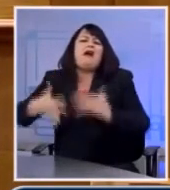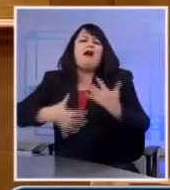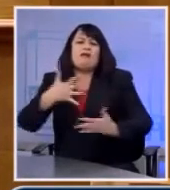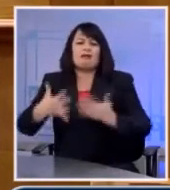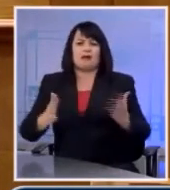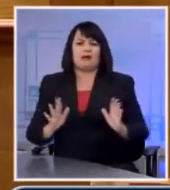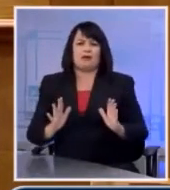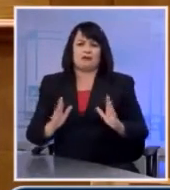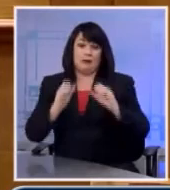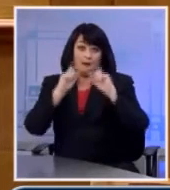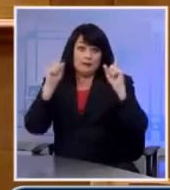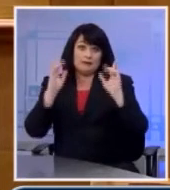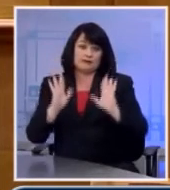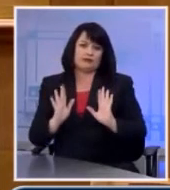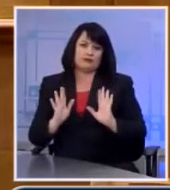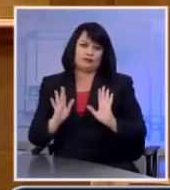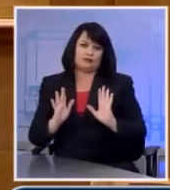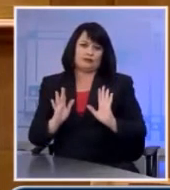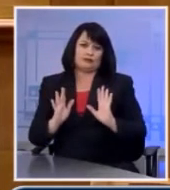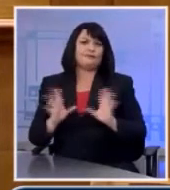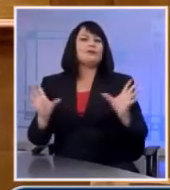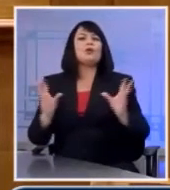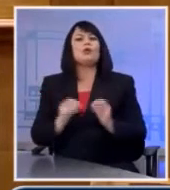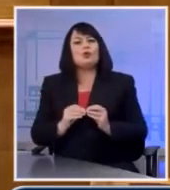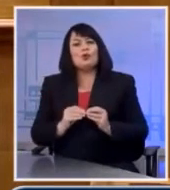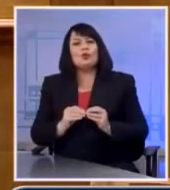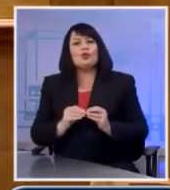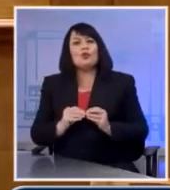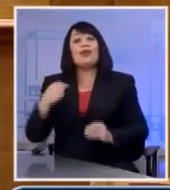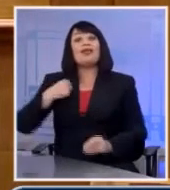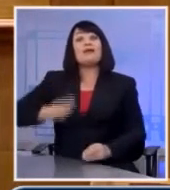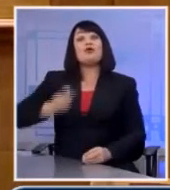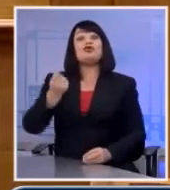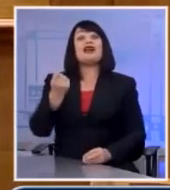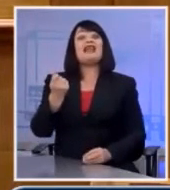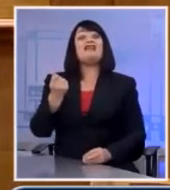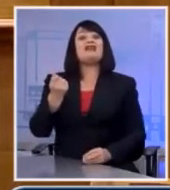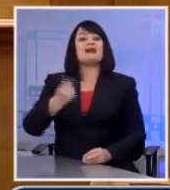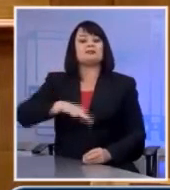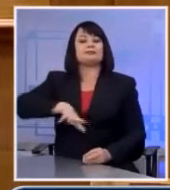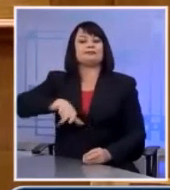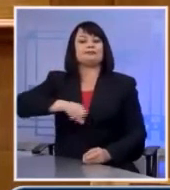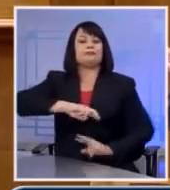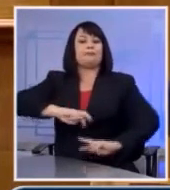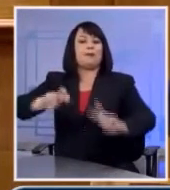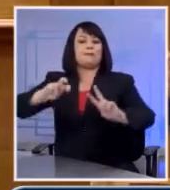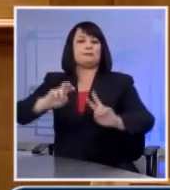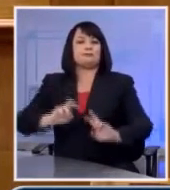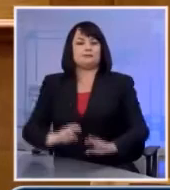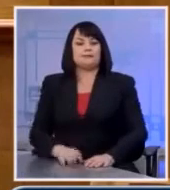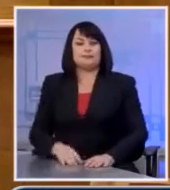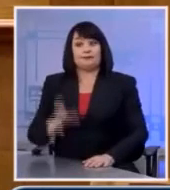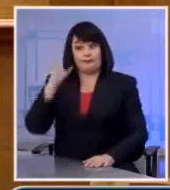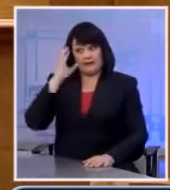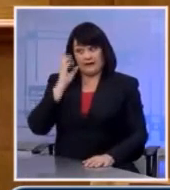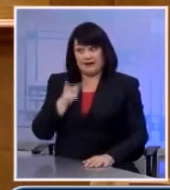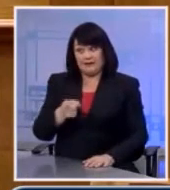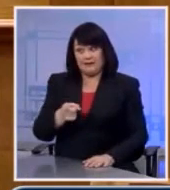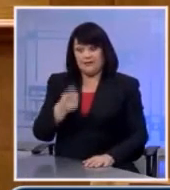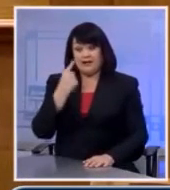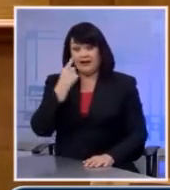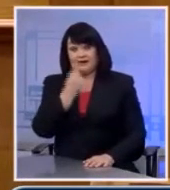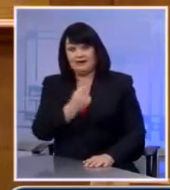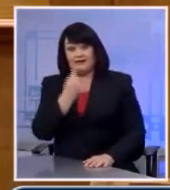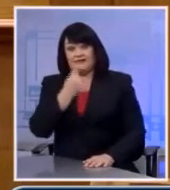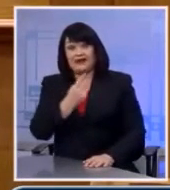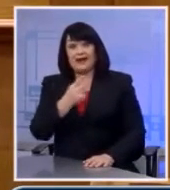συμβεί που αφορά την κατάχρηση δημόσιου χρήματος. Και να σας θυμίσω και κάτι άλλο, γιατί βλέπω τώρα εδώ τον κύριο